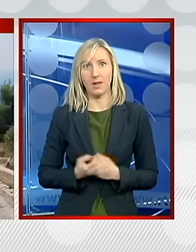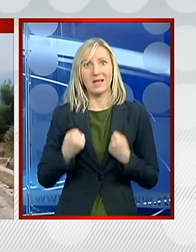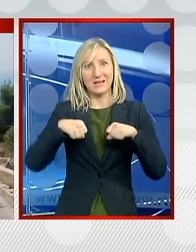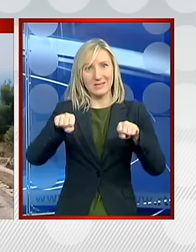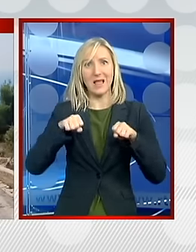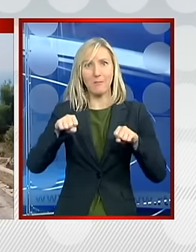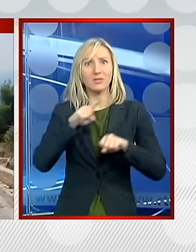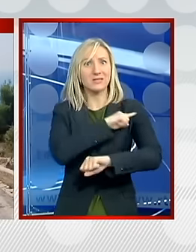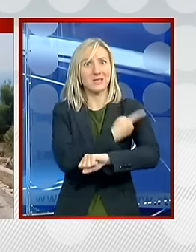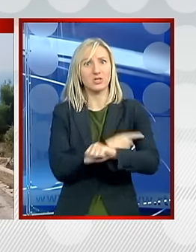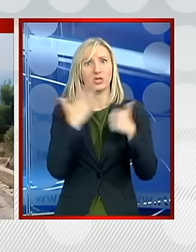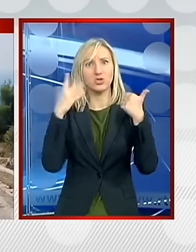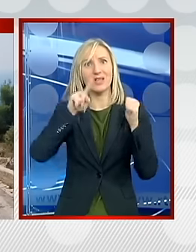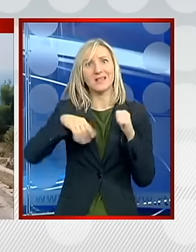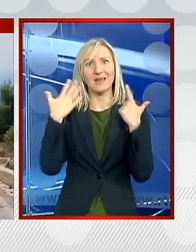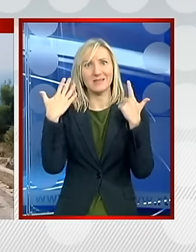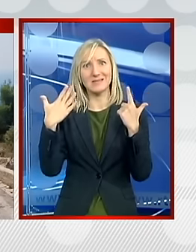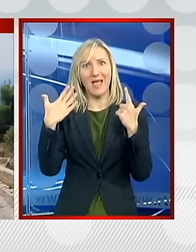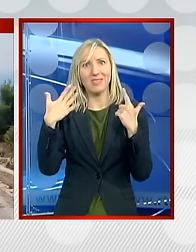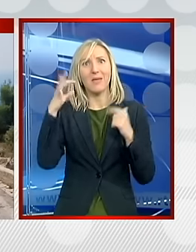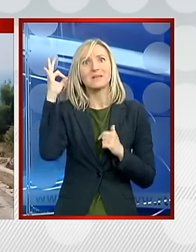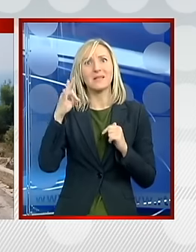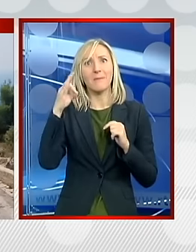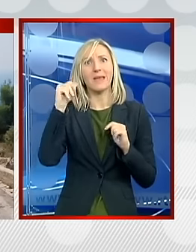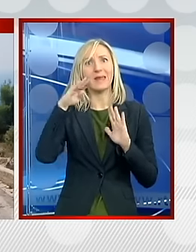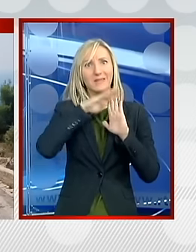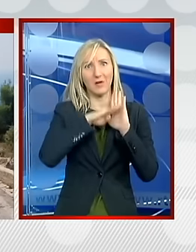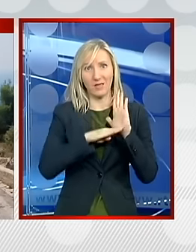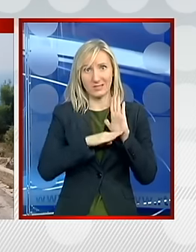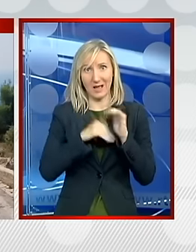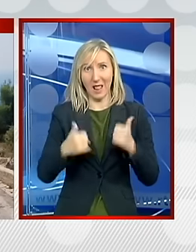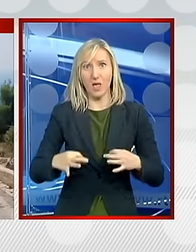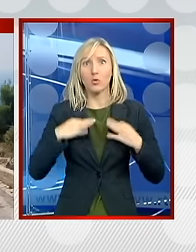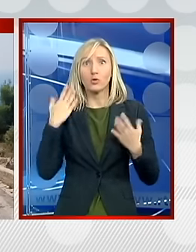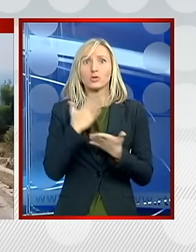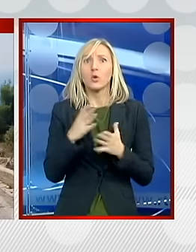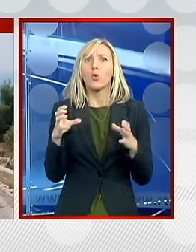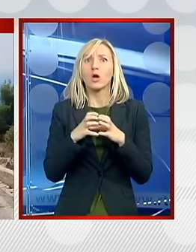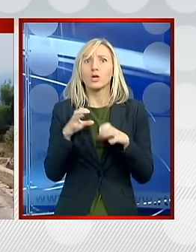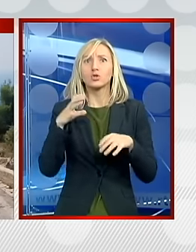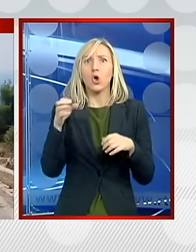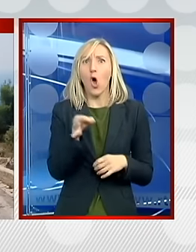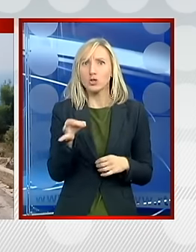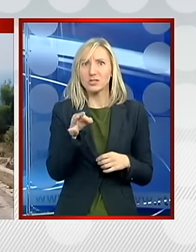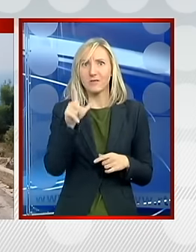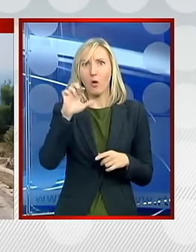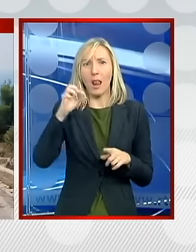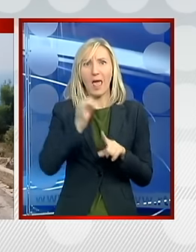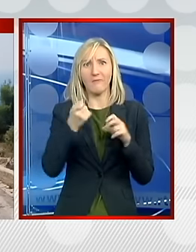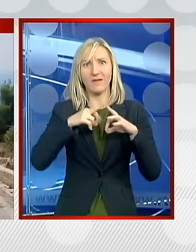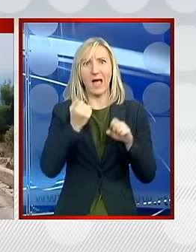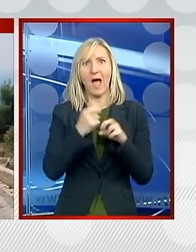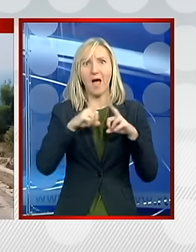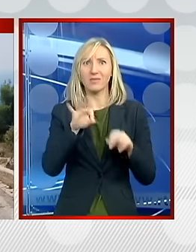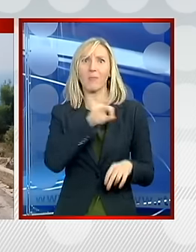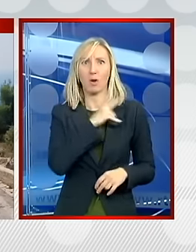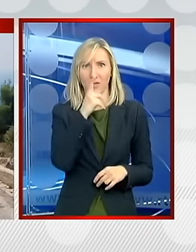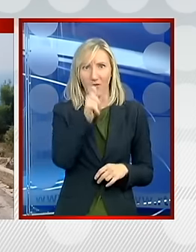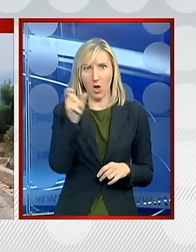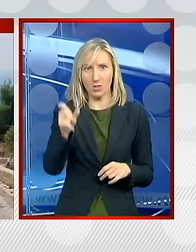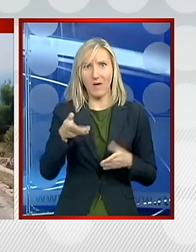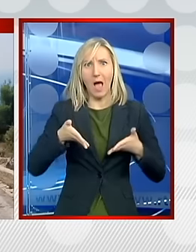U zemljotresu jačine 6,7 stepeni Richterove skale koje je jutros pogodio grčko ostrvo Lefkadu, poginule su dve osobe, a na